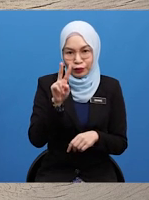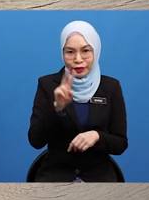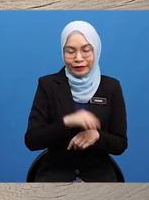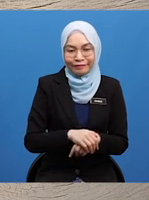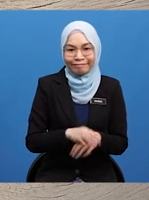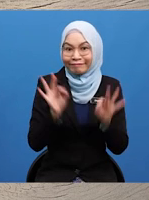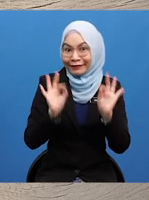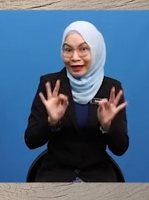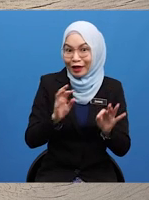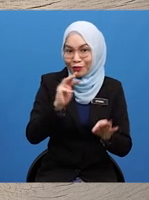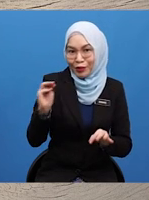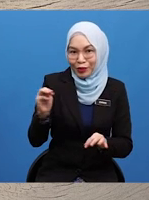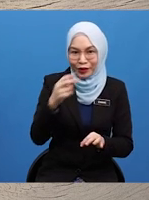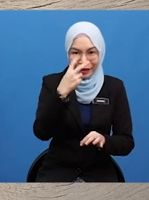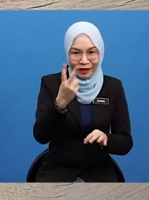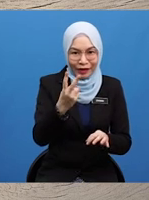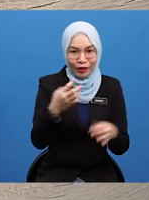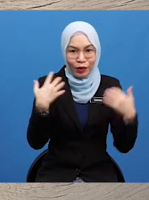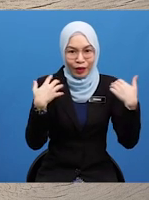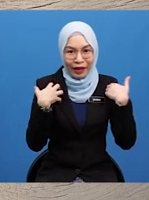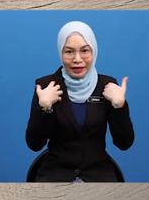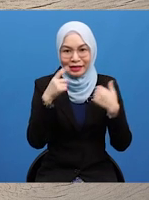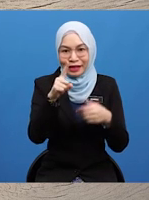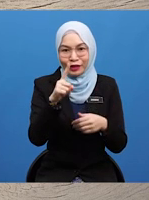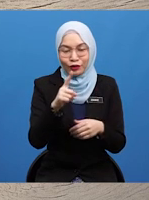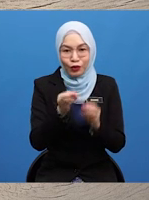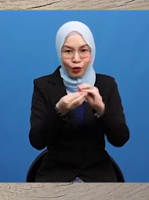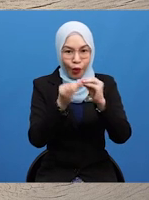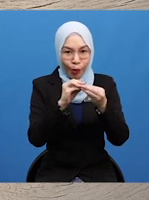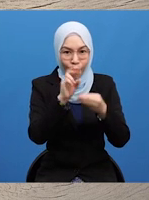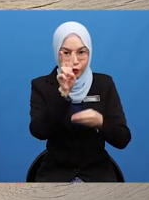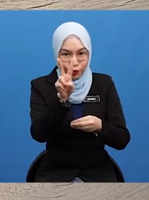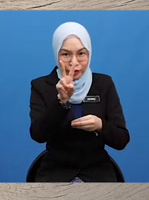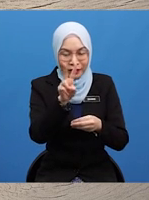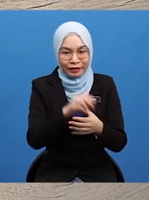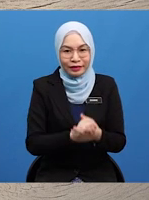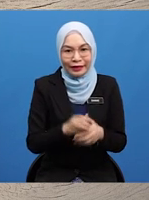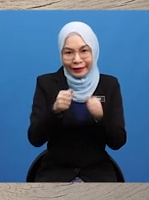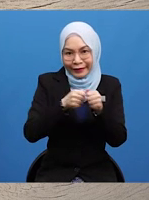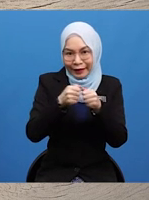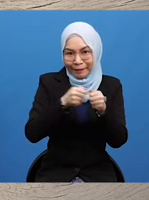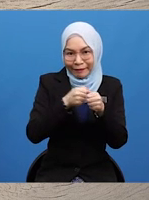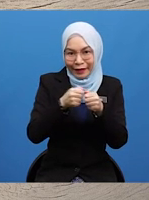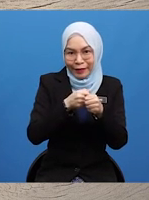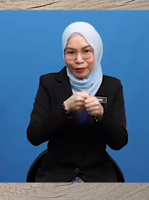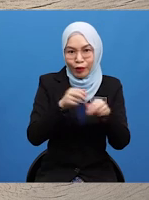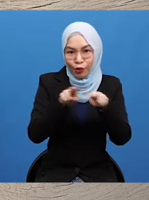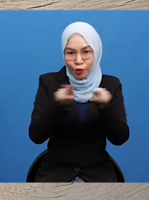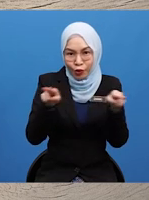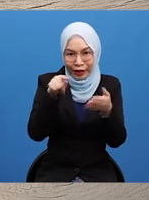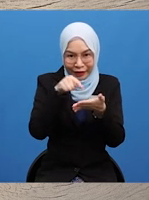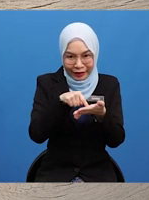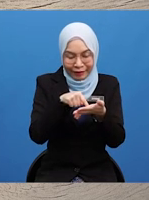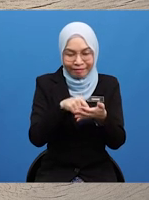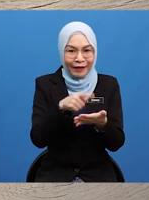terdapat satu nombor 2 terletak di belakang setiap unit yang digunakan. Nombor 2 ini